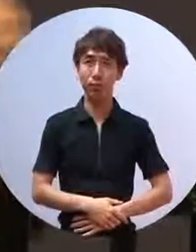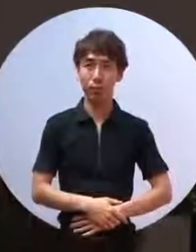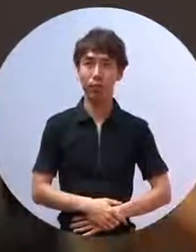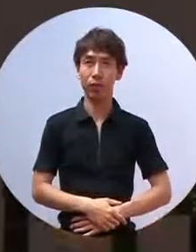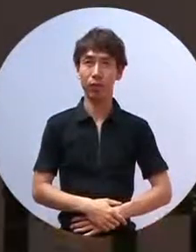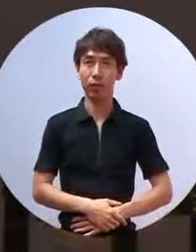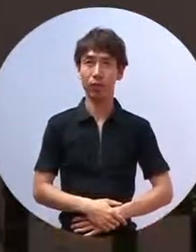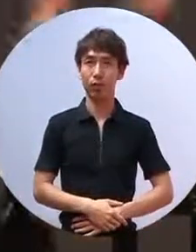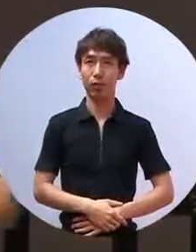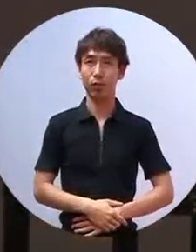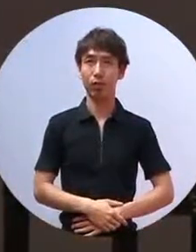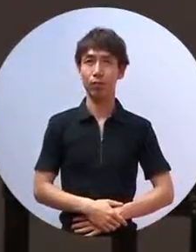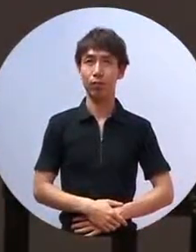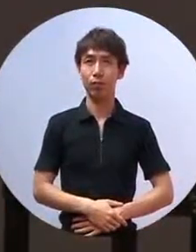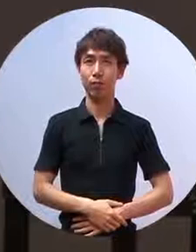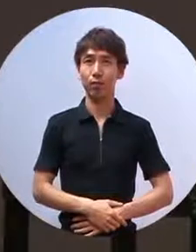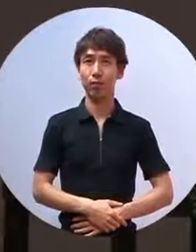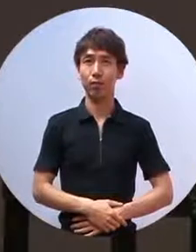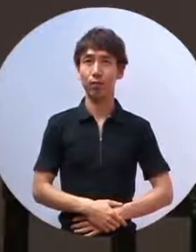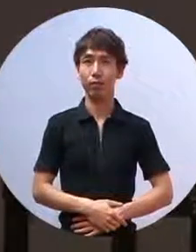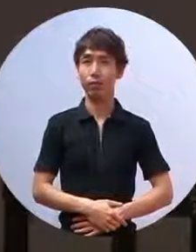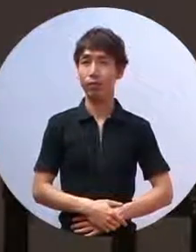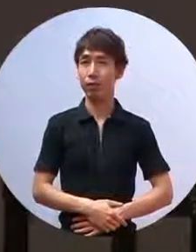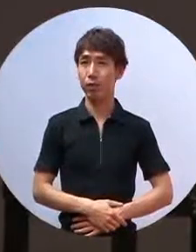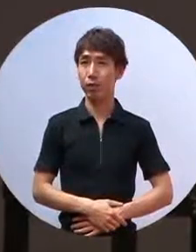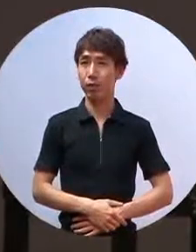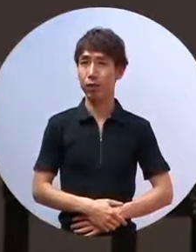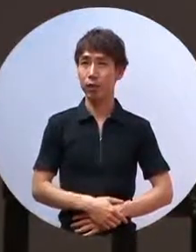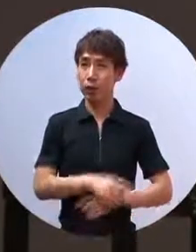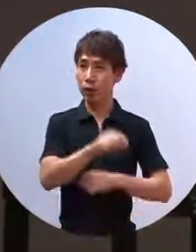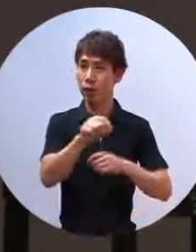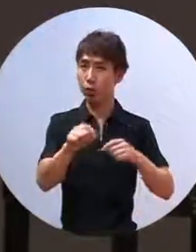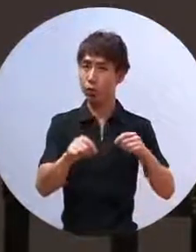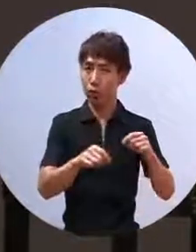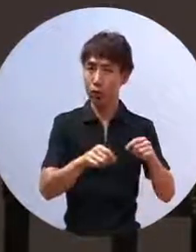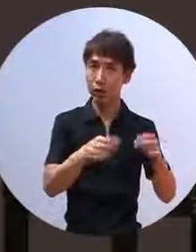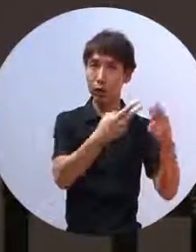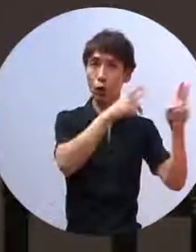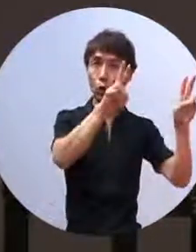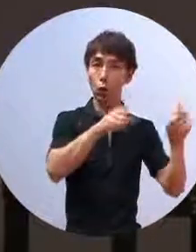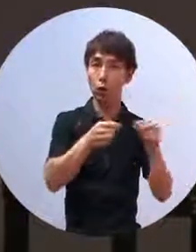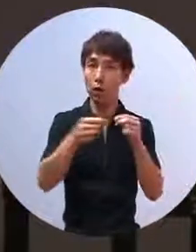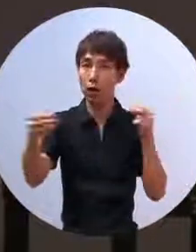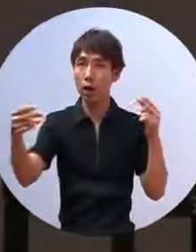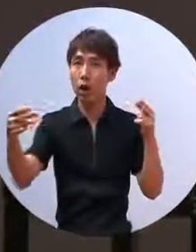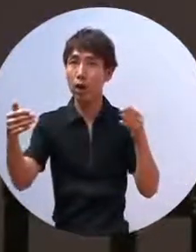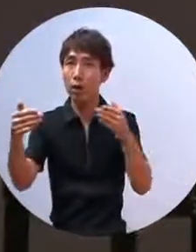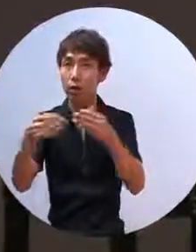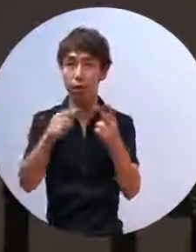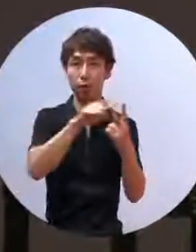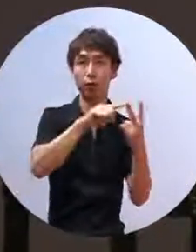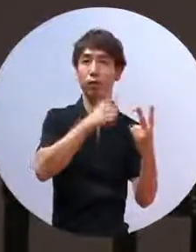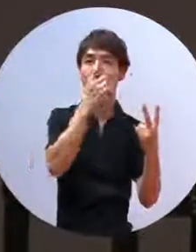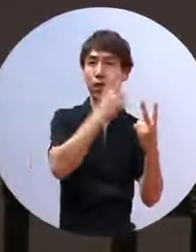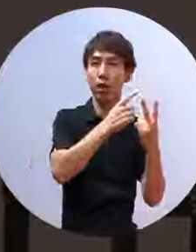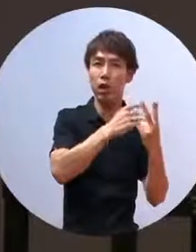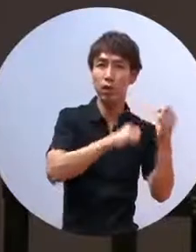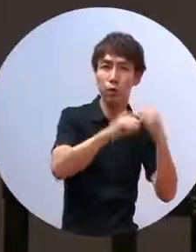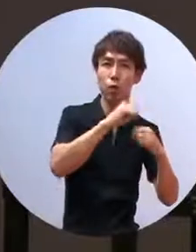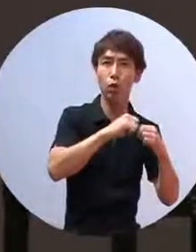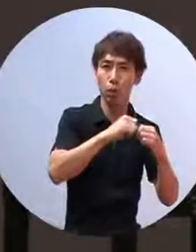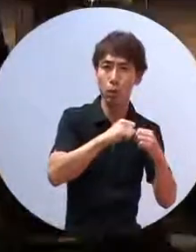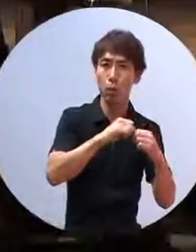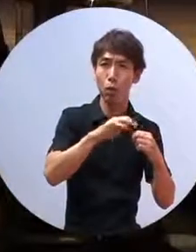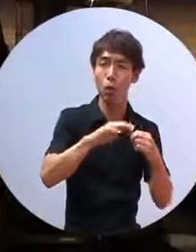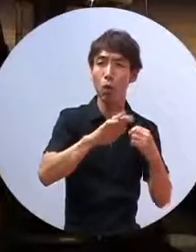超えて長く伝えるってなると広く伝えるっていうことで言うと、逆に広島と長崎だけでは伝わりにくいということがやはり